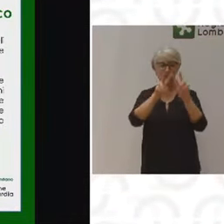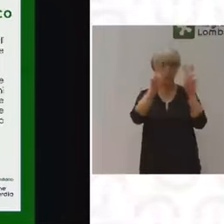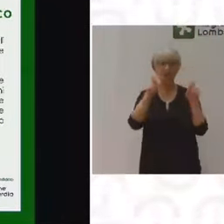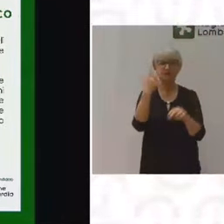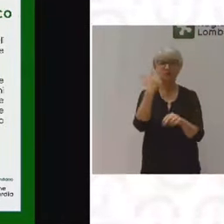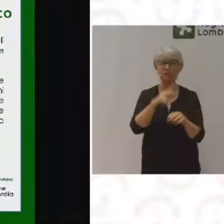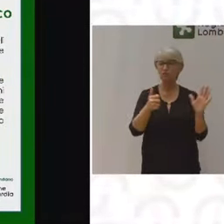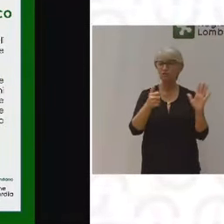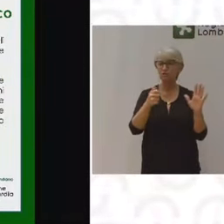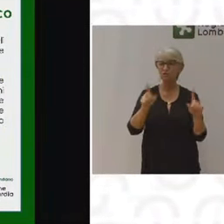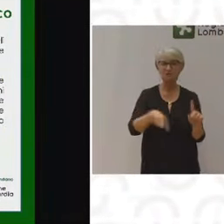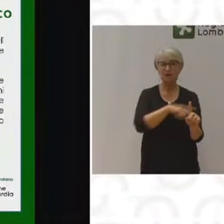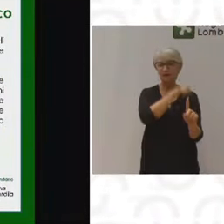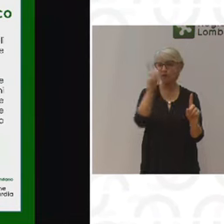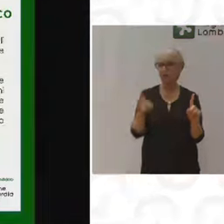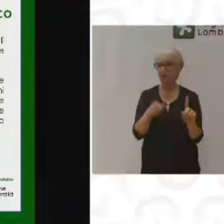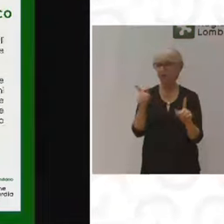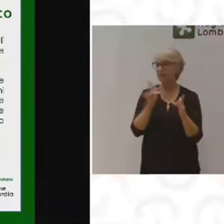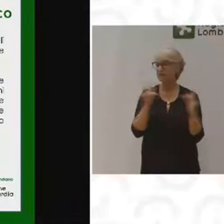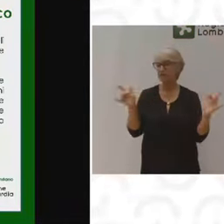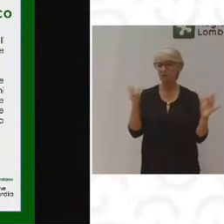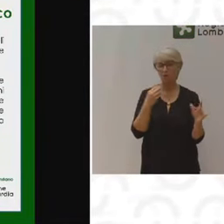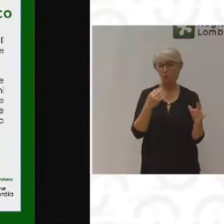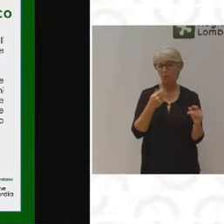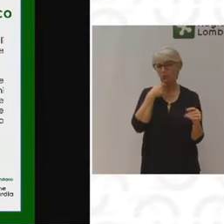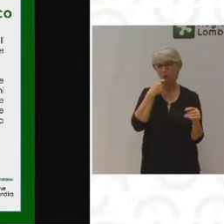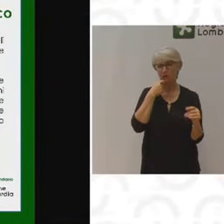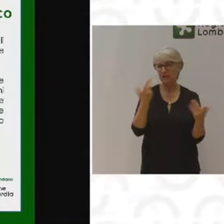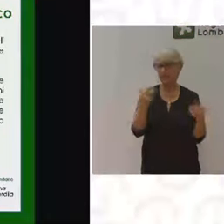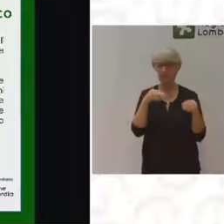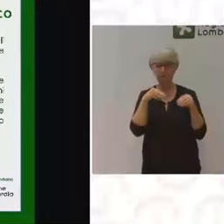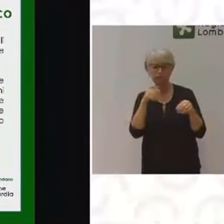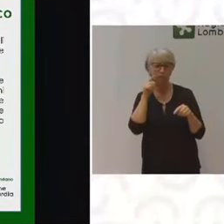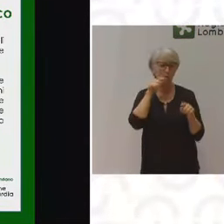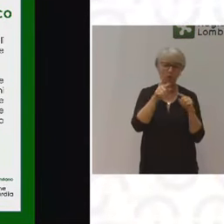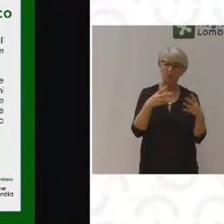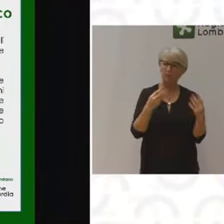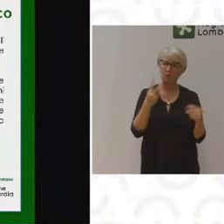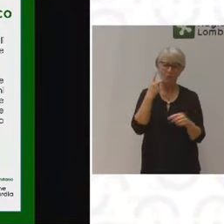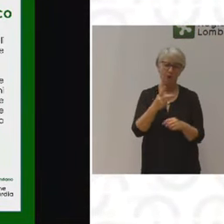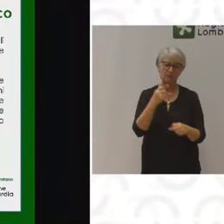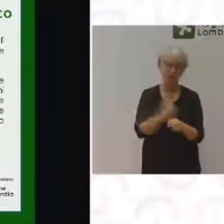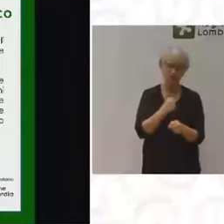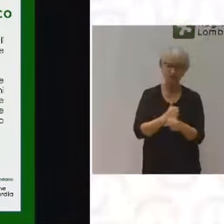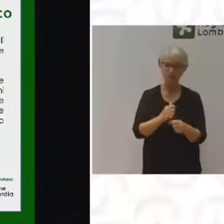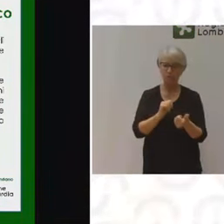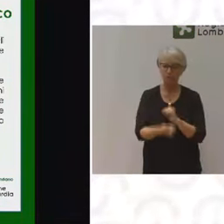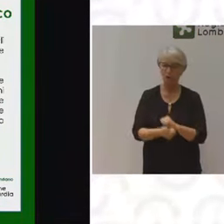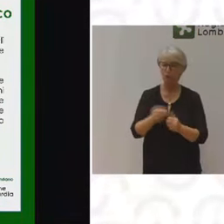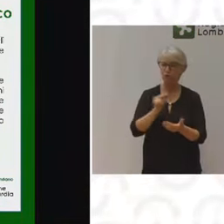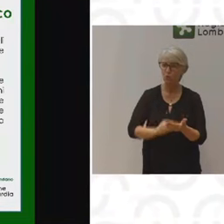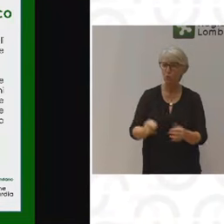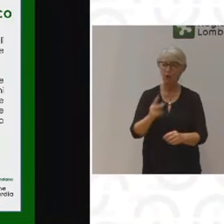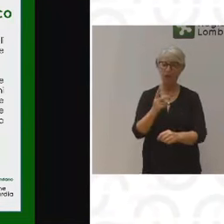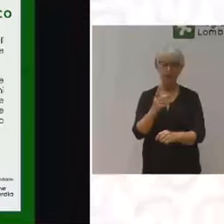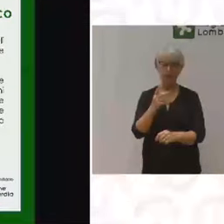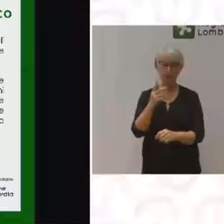quindi comunque un sito interessante da frequentare per tanti motivi che riguardano lavoro, scuola, trasporti, cura,